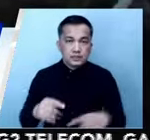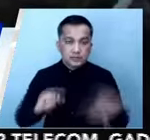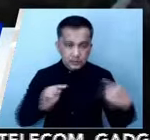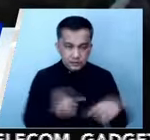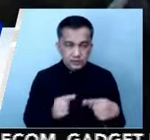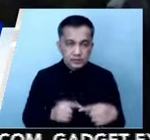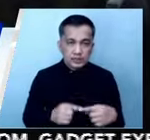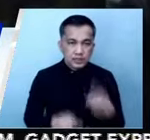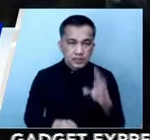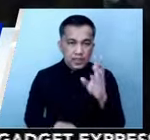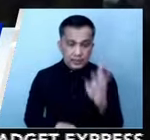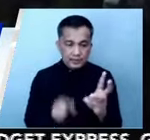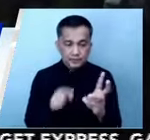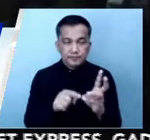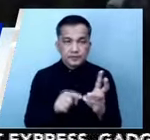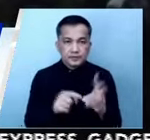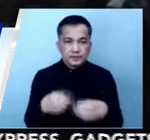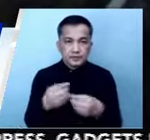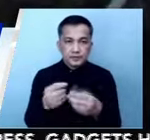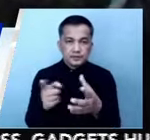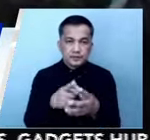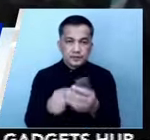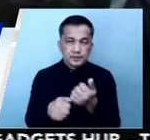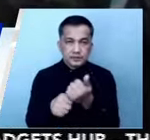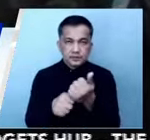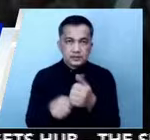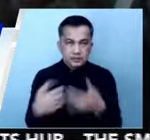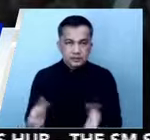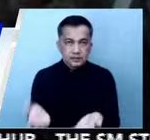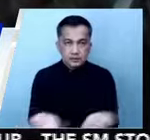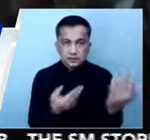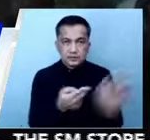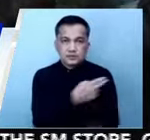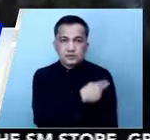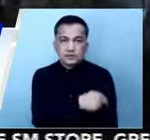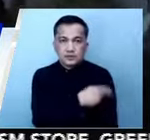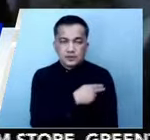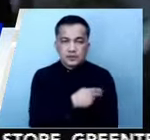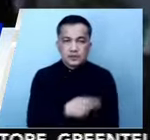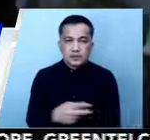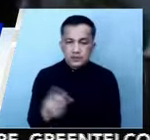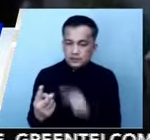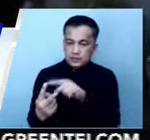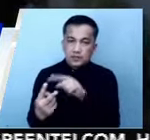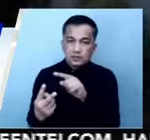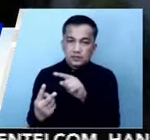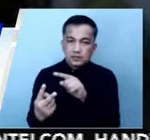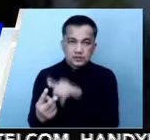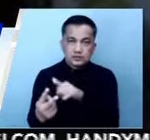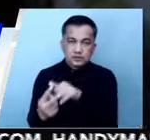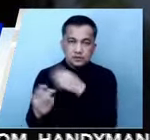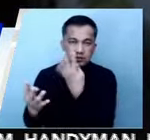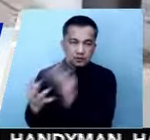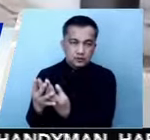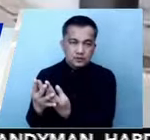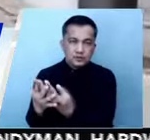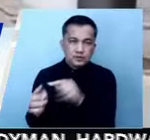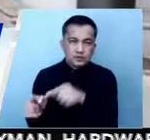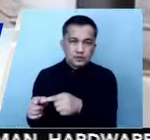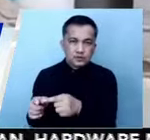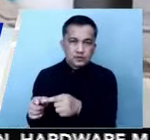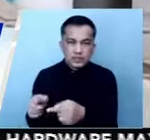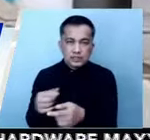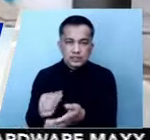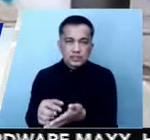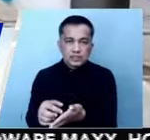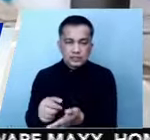kanila ang binigyan ng paunang lunas saka itinakbo sa ospital. 2 naman ang nanatili sa kulungan at doon na ginamot para sa kanilang